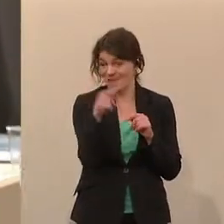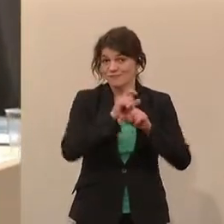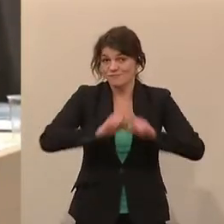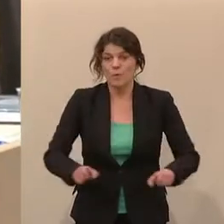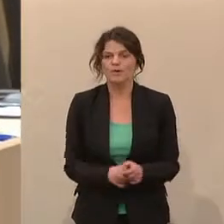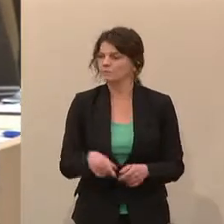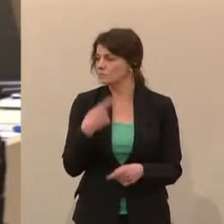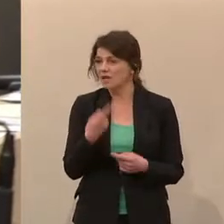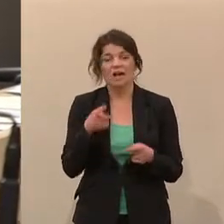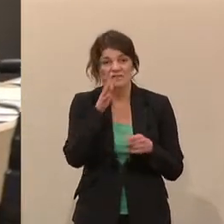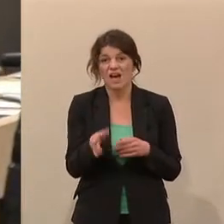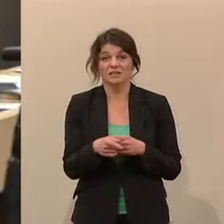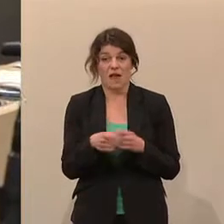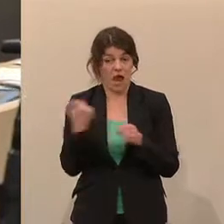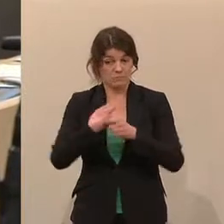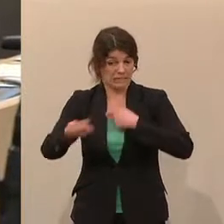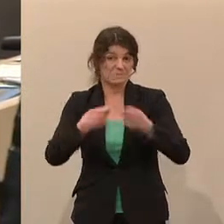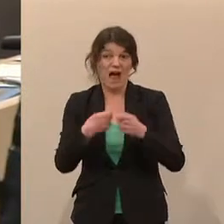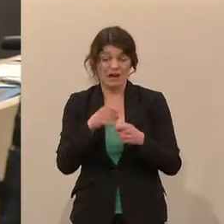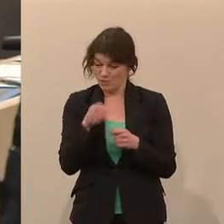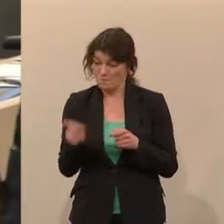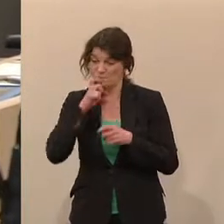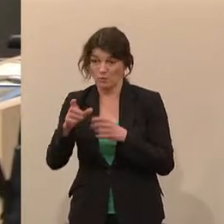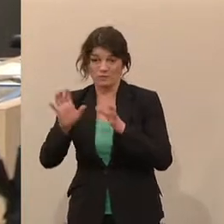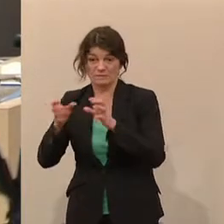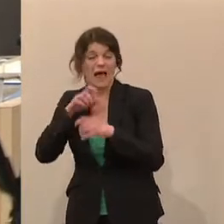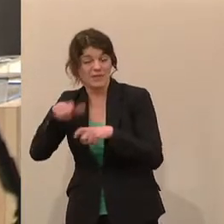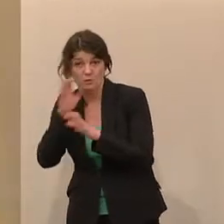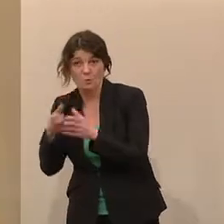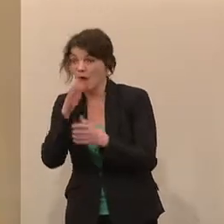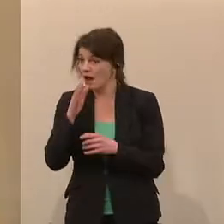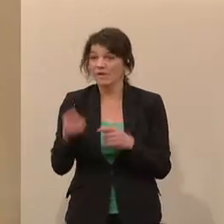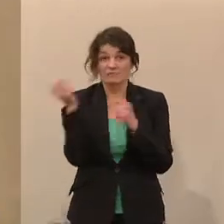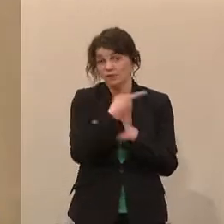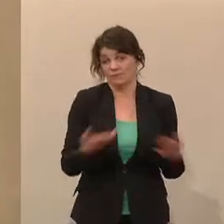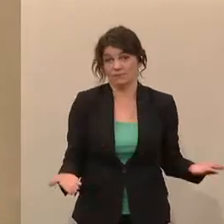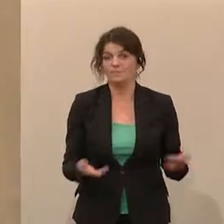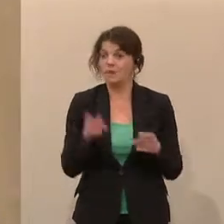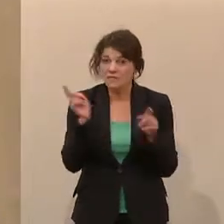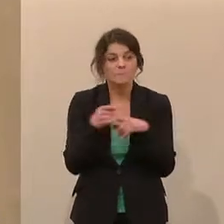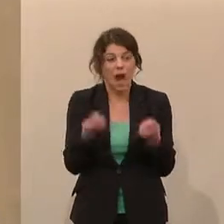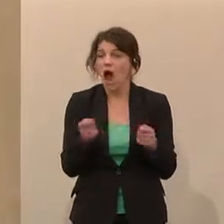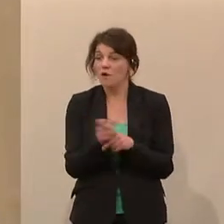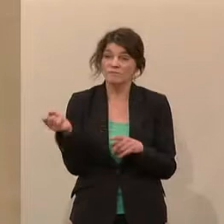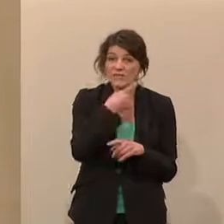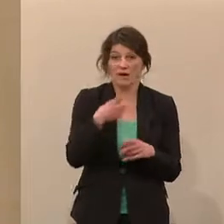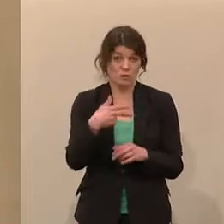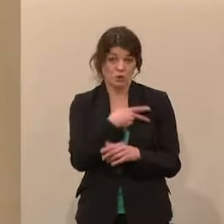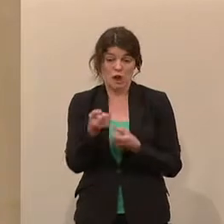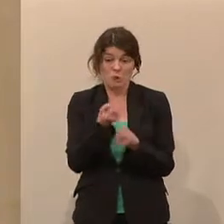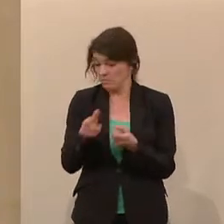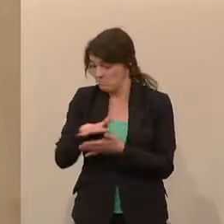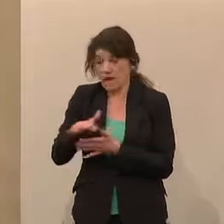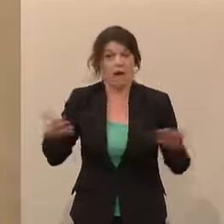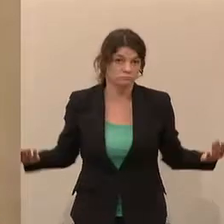partielle versagen des arbeitsmarktes bei dieser berufsgruppe wird jetzt noch befördert durch eigentlich ein versagen dass sozialpolitik in diesem bereich